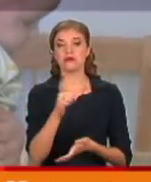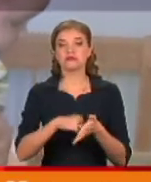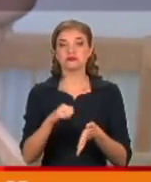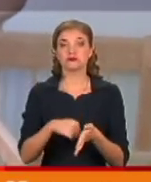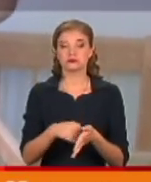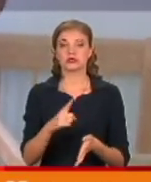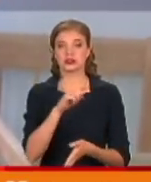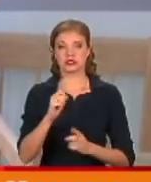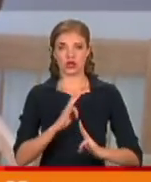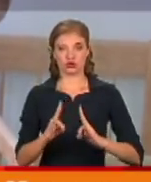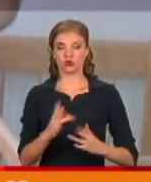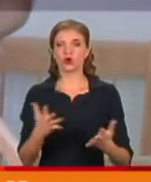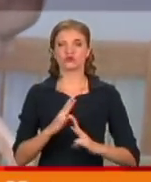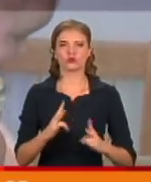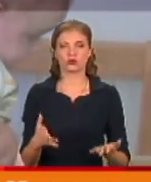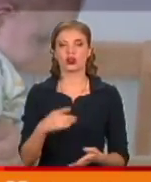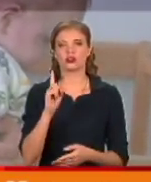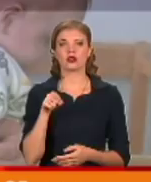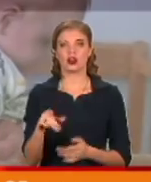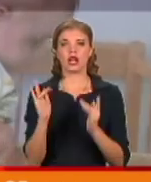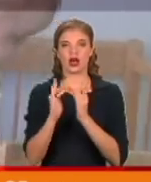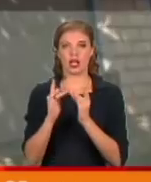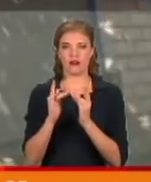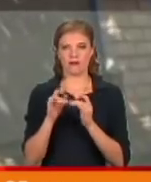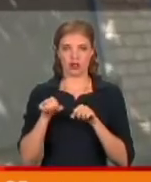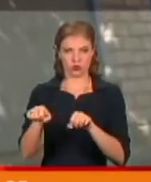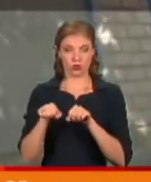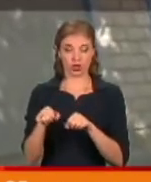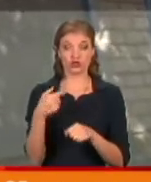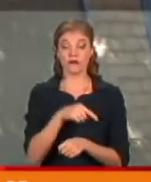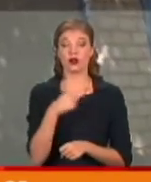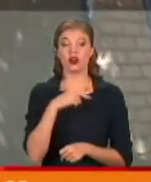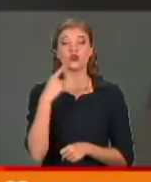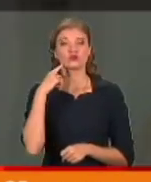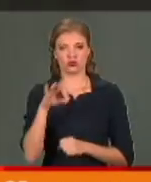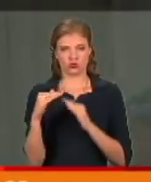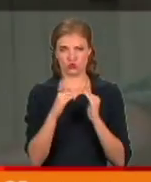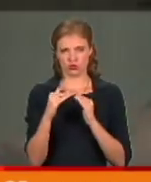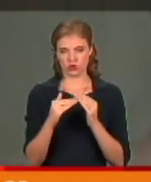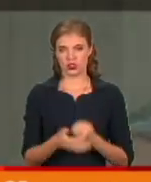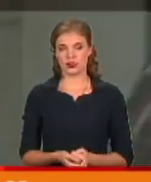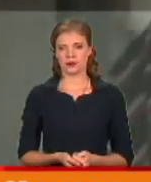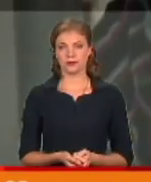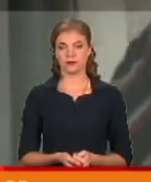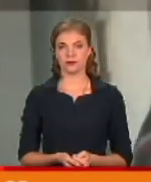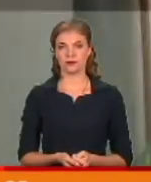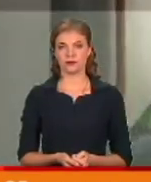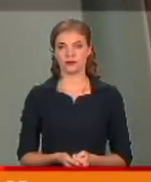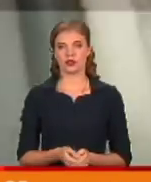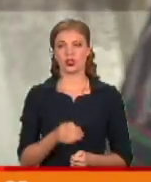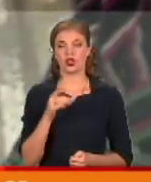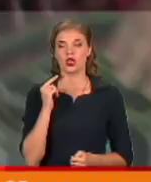що, за шкоду? За яку шкоду? Каже, то, що Давіда кроватки качав. Побиття дітей чули і сусіди. Їх там такий кінь